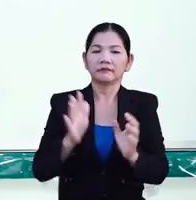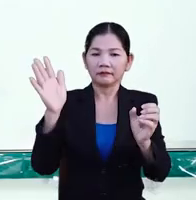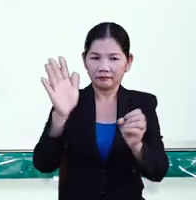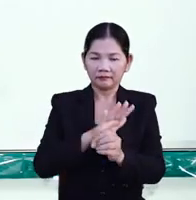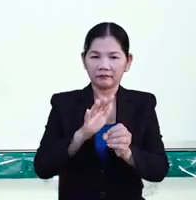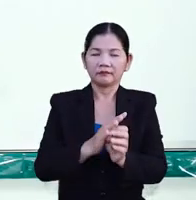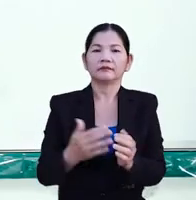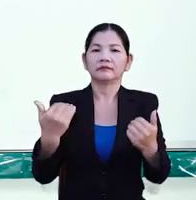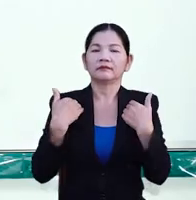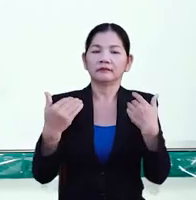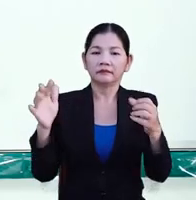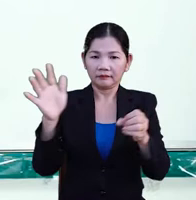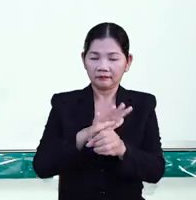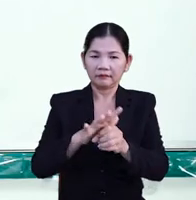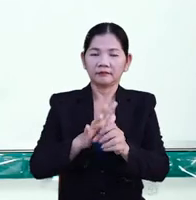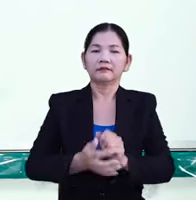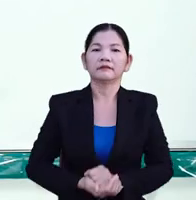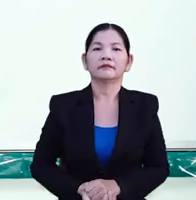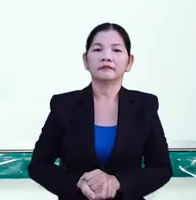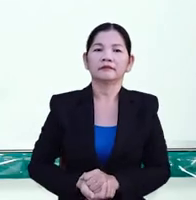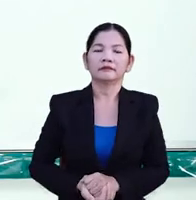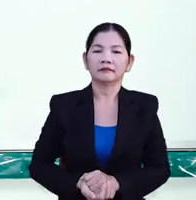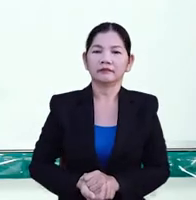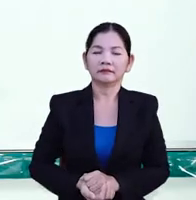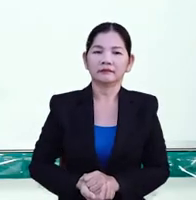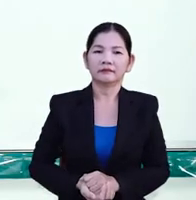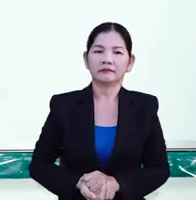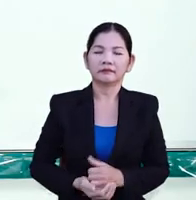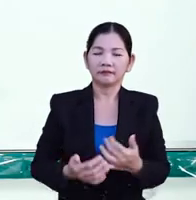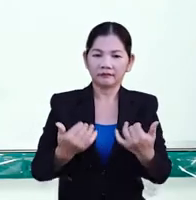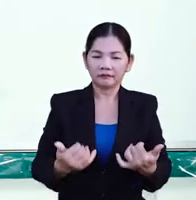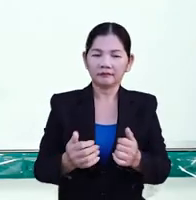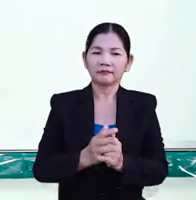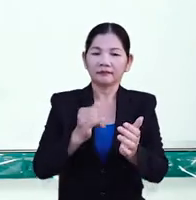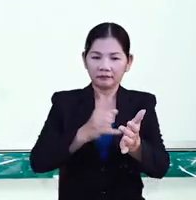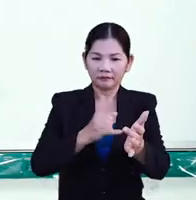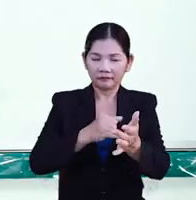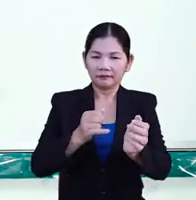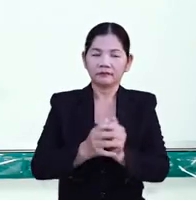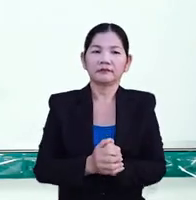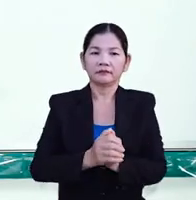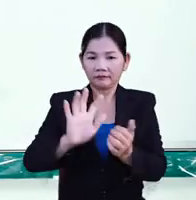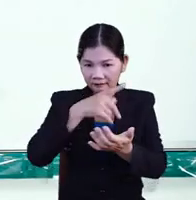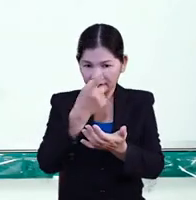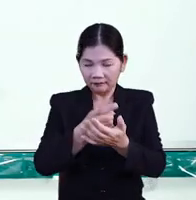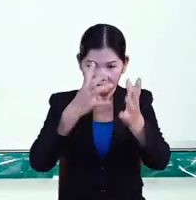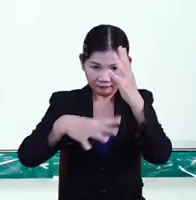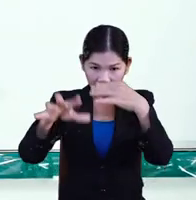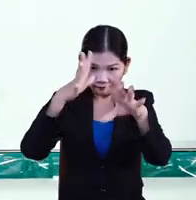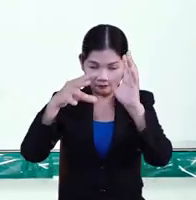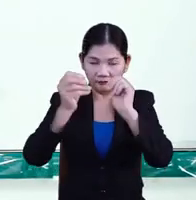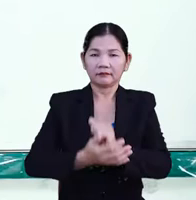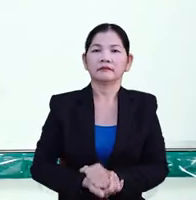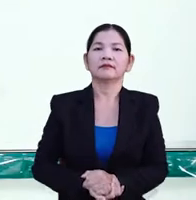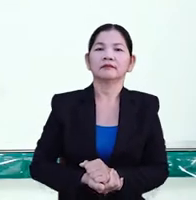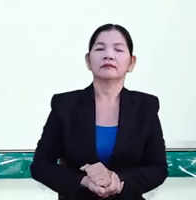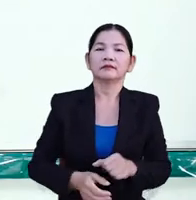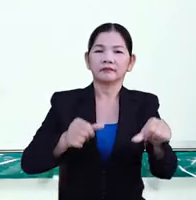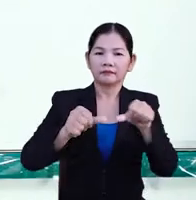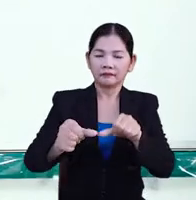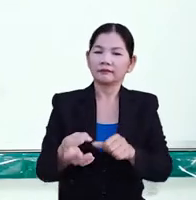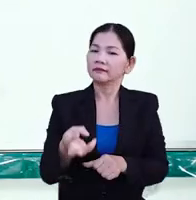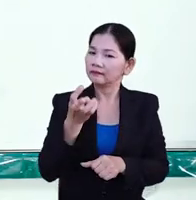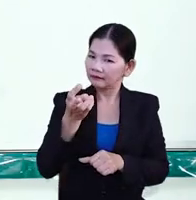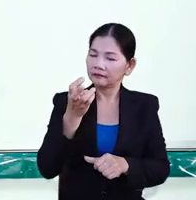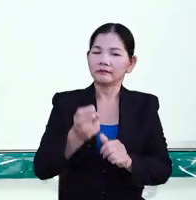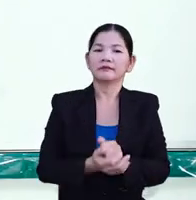នទៅយកមកឲ្យហើយចាដើម្បីអីចាដើម្បីងាយស្រួលយកមកចូលរួមរៀនជាមួយអ្នកគ្រូហើយបន្តិចទៀតអ្ន